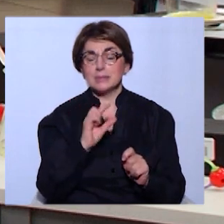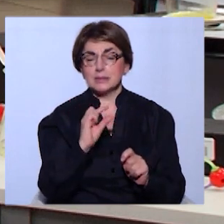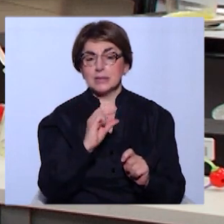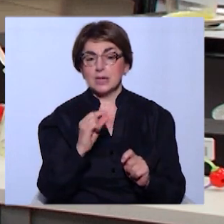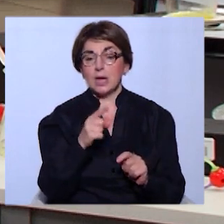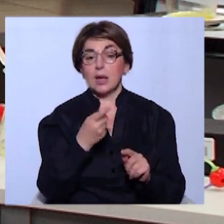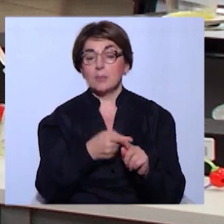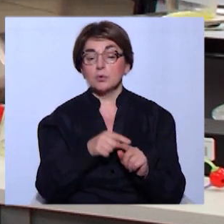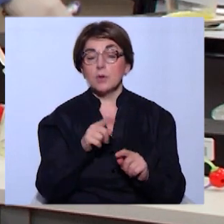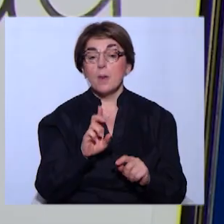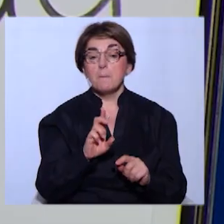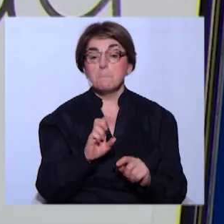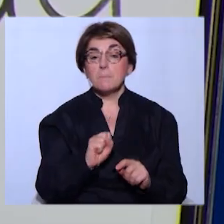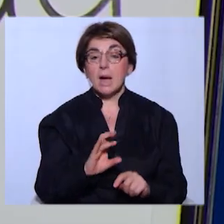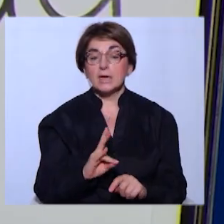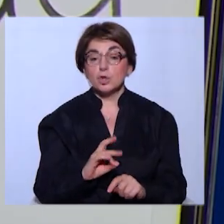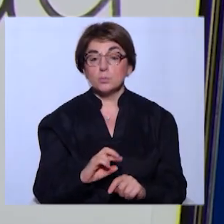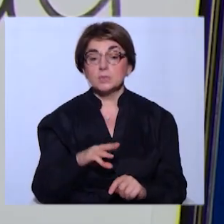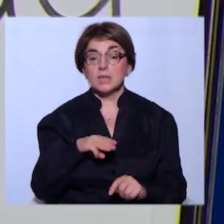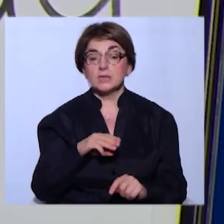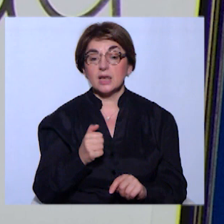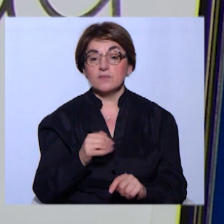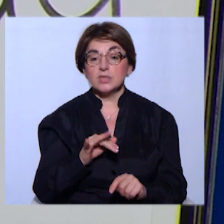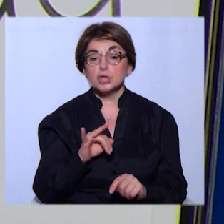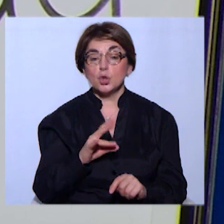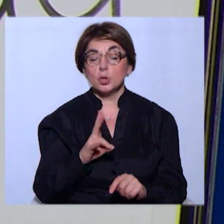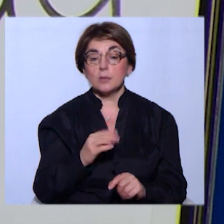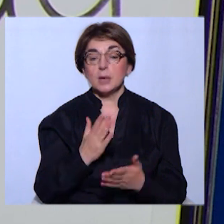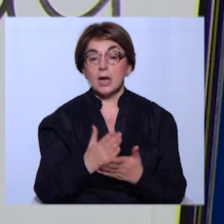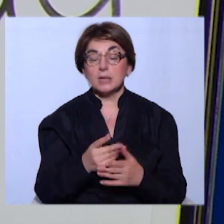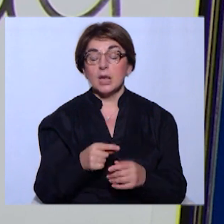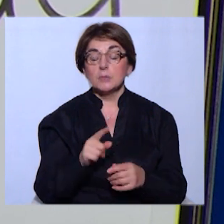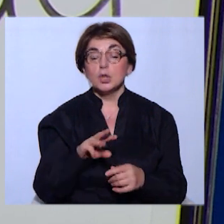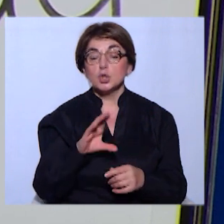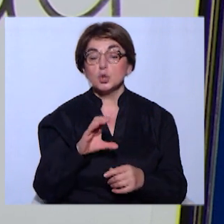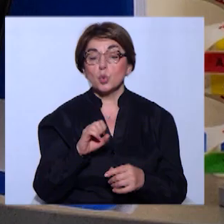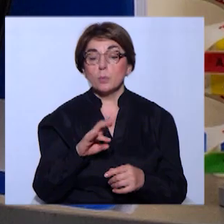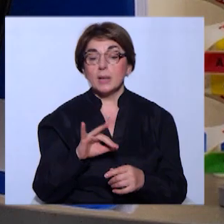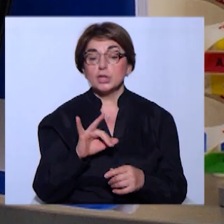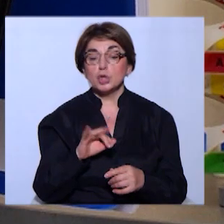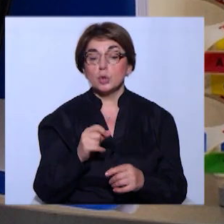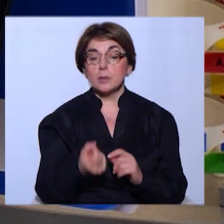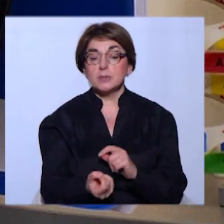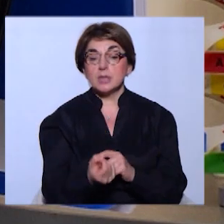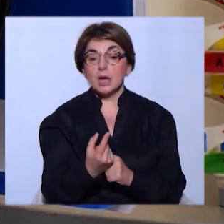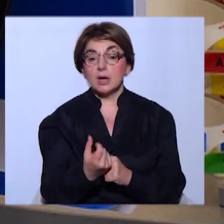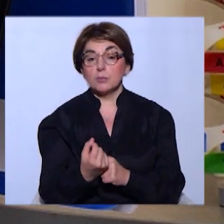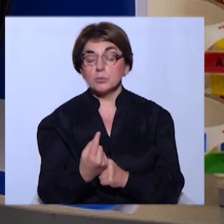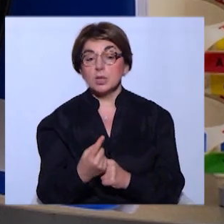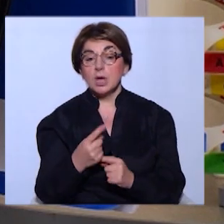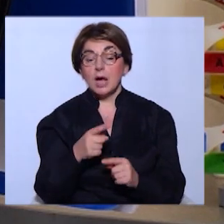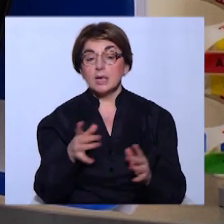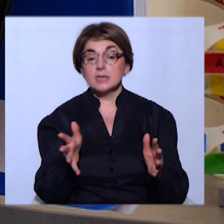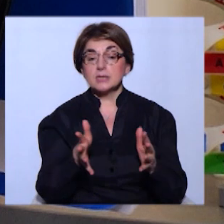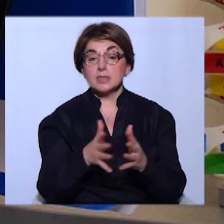სულფატ იონების აღმომჩენი. ეს რეაქციები, რაც ახლა ჩავატარე, მოცემულია ფლიპჩარტზე. და თქვენ ხედავთ, რომ ამ შემთხვევაში